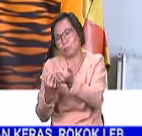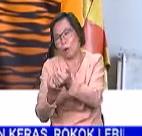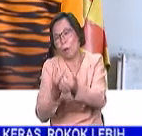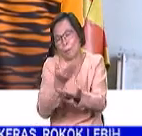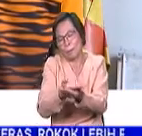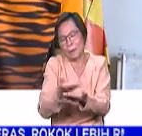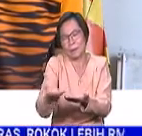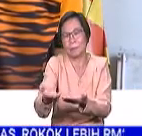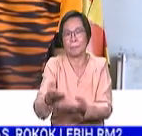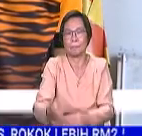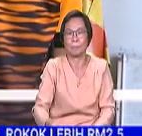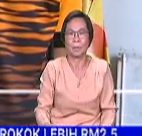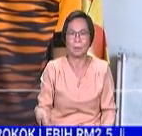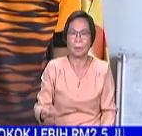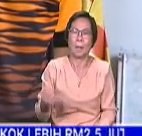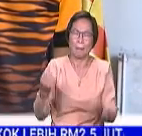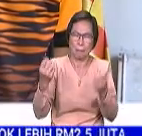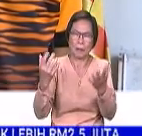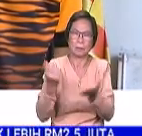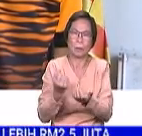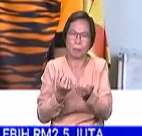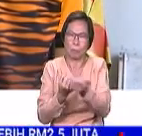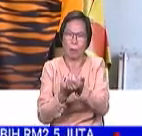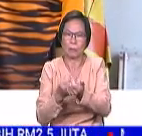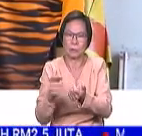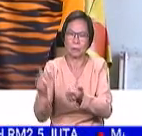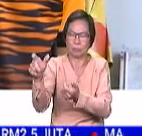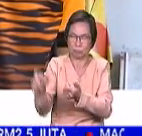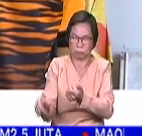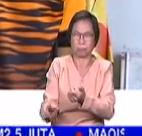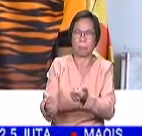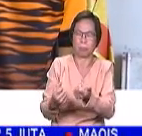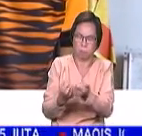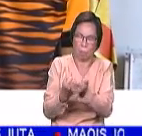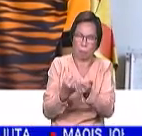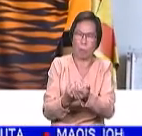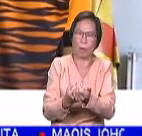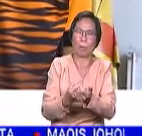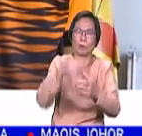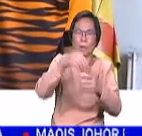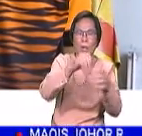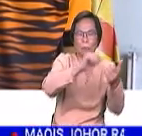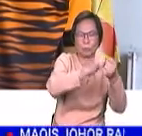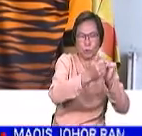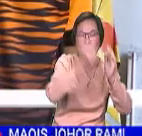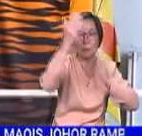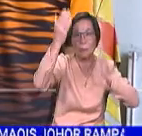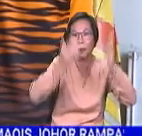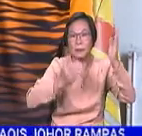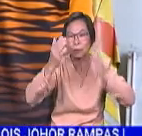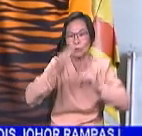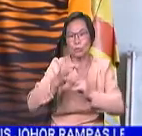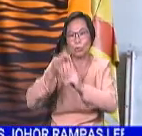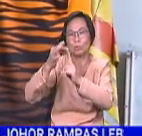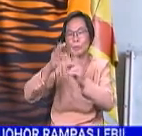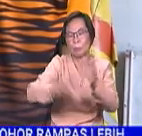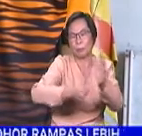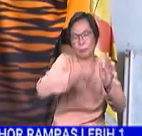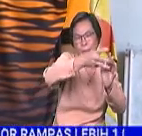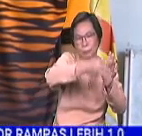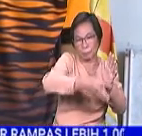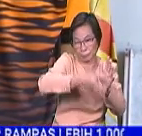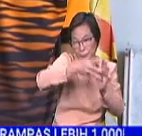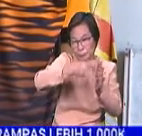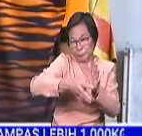e-blue semuanya banyak memberikan sumbangan dalam arena sukan tanah air khususnya di Eropa peneliti